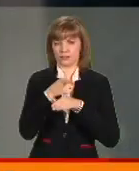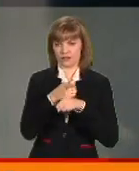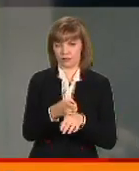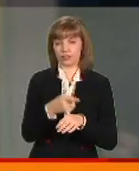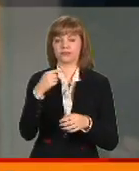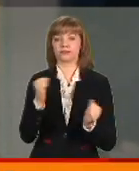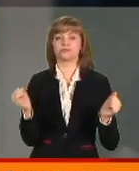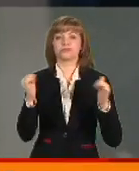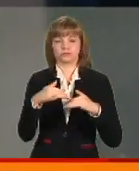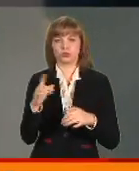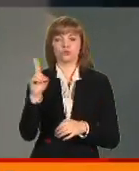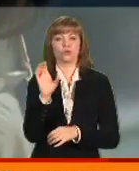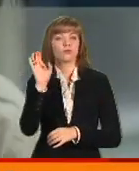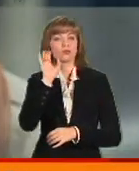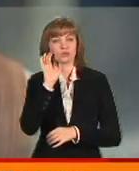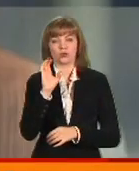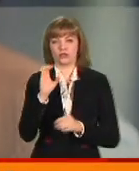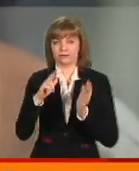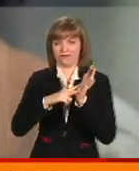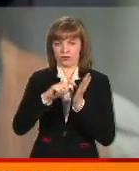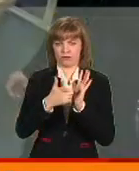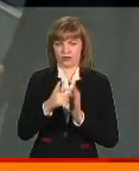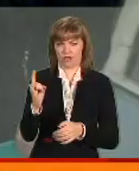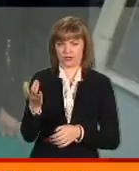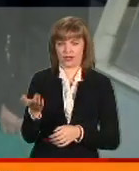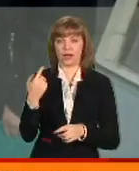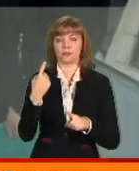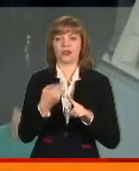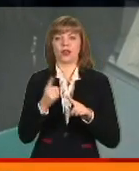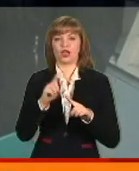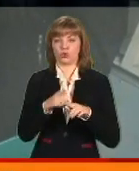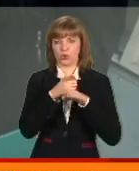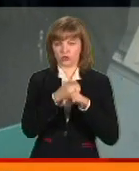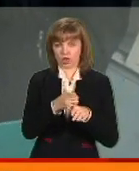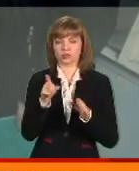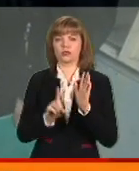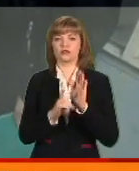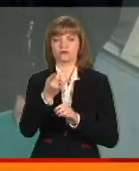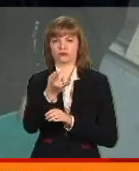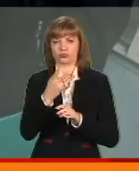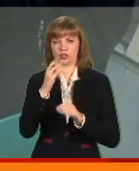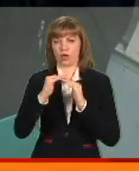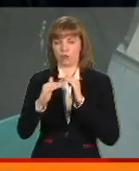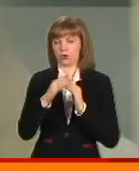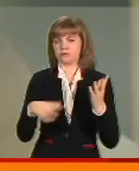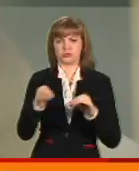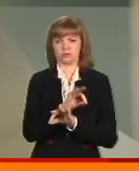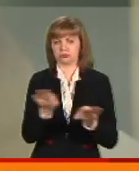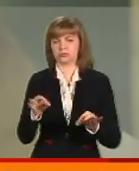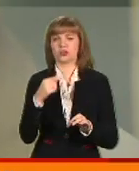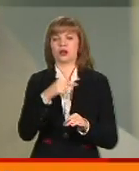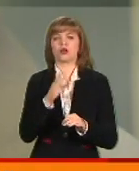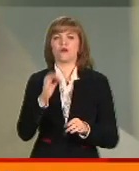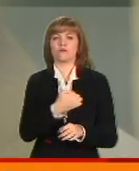танків. Зібралися, аби послухати восьмикласника. Создали танк, запустили на полігон, все ідеально.